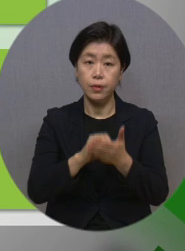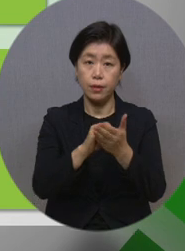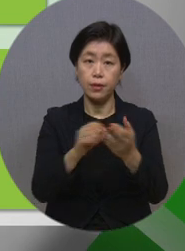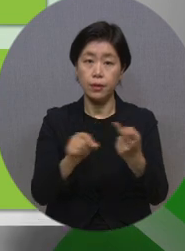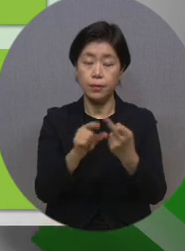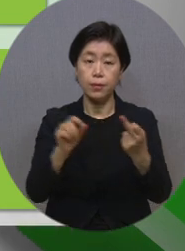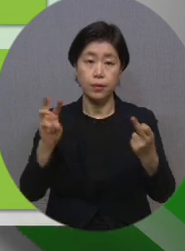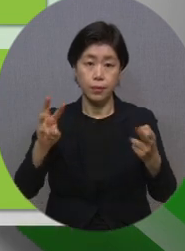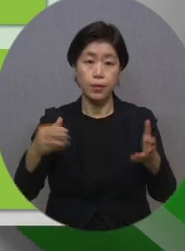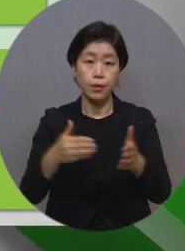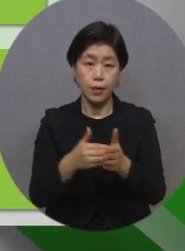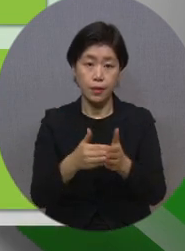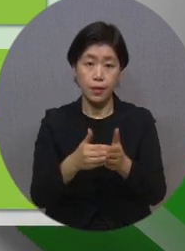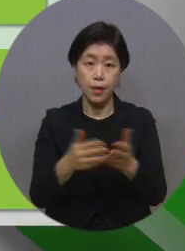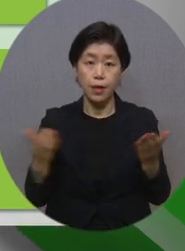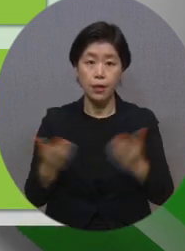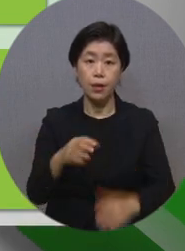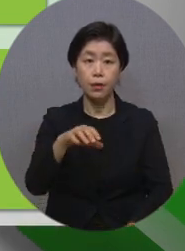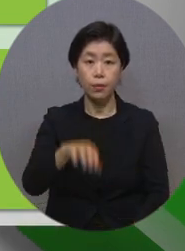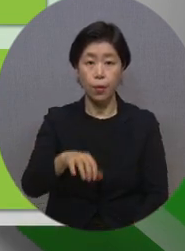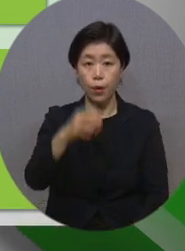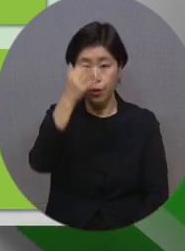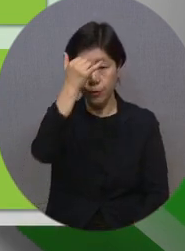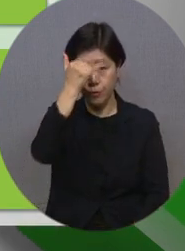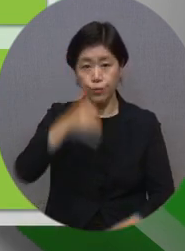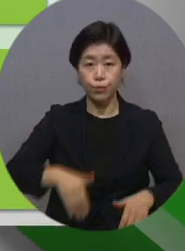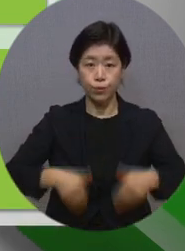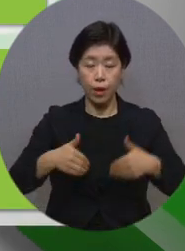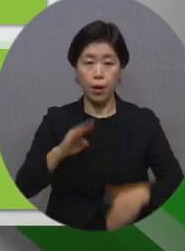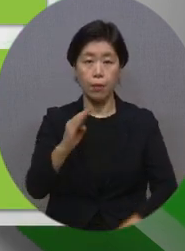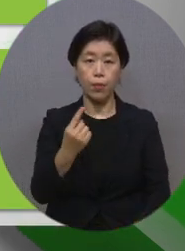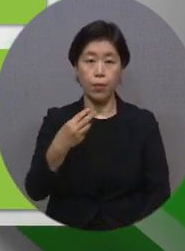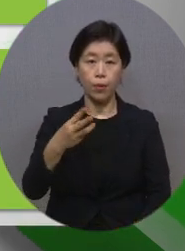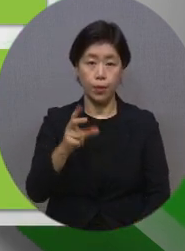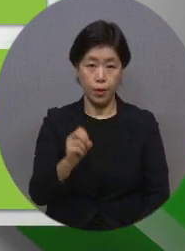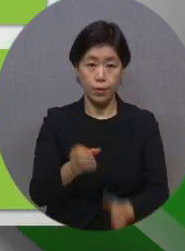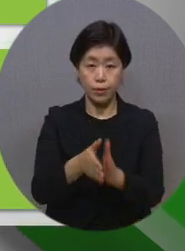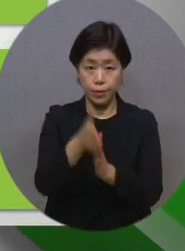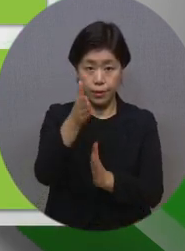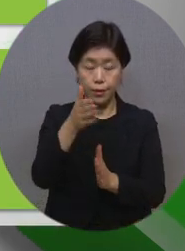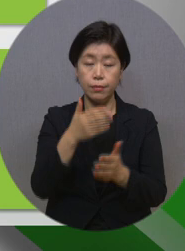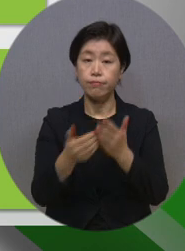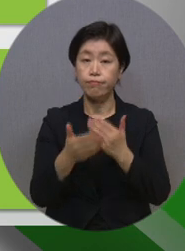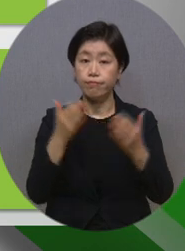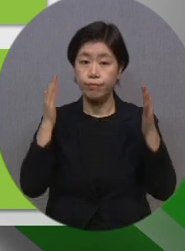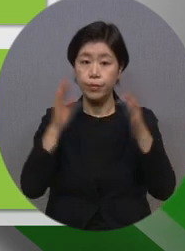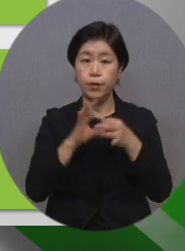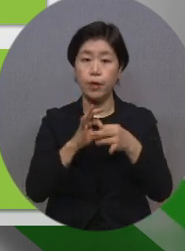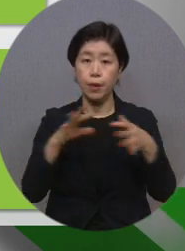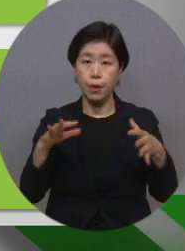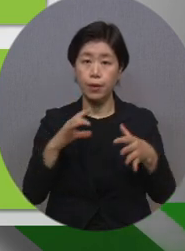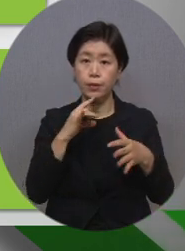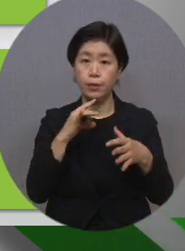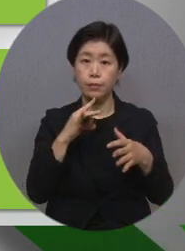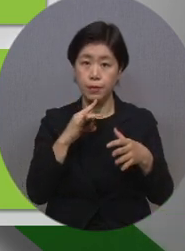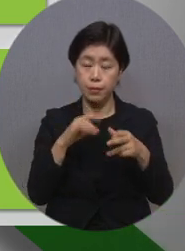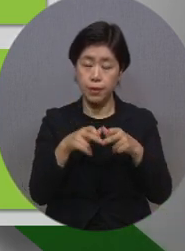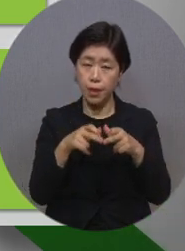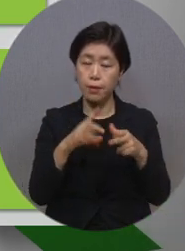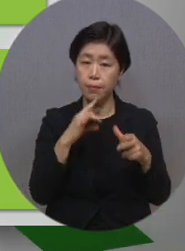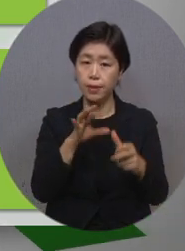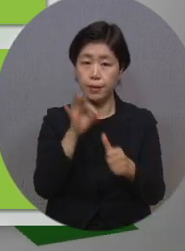30일까지며 근무지는 충청남도 보령시입니다. 경력과 학력은 무관하며 장애인만